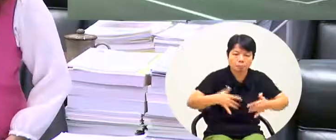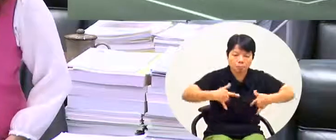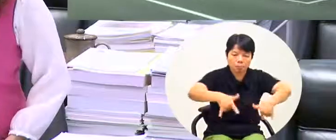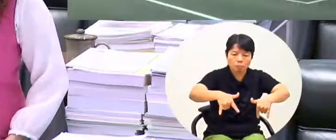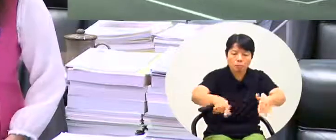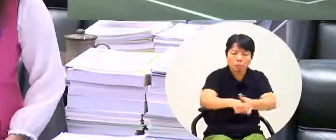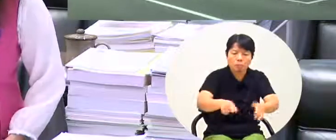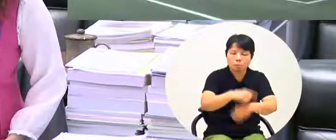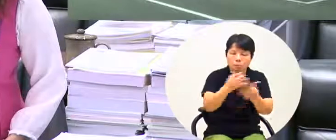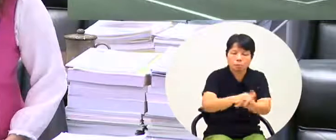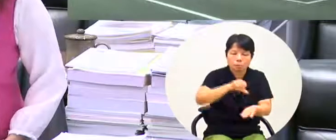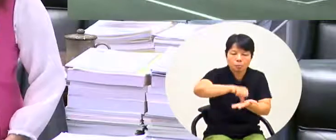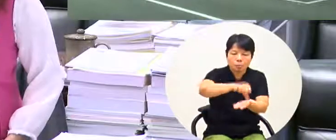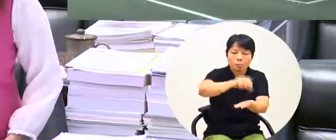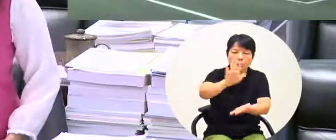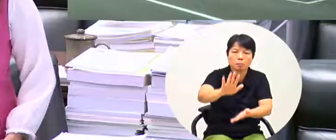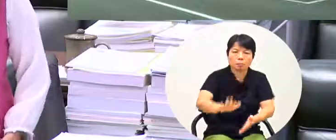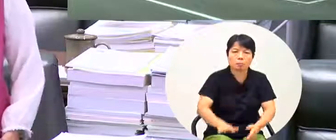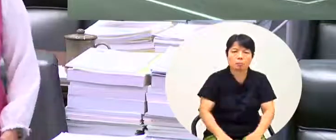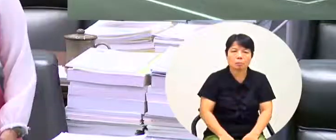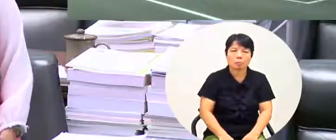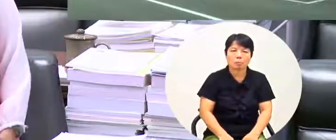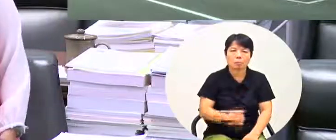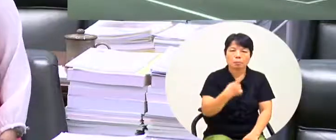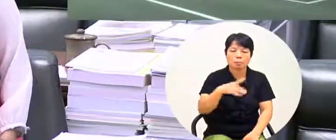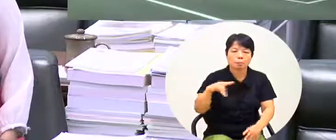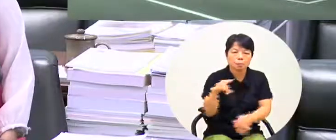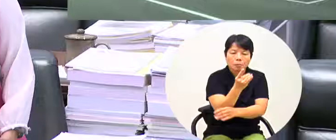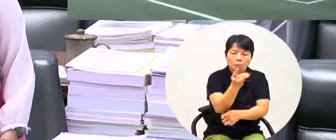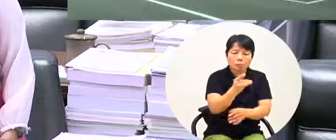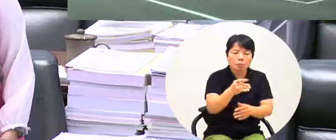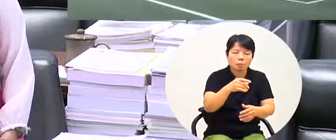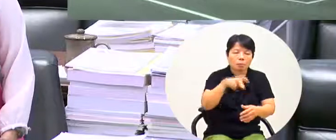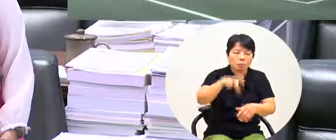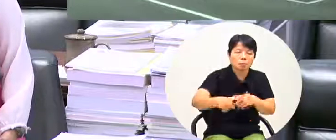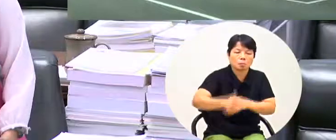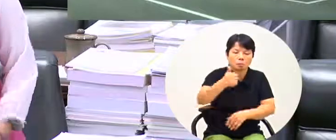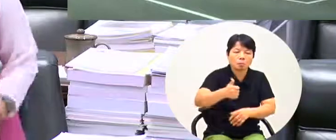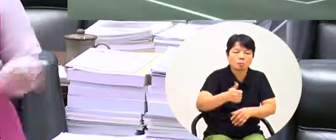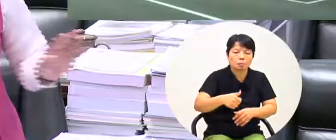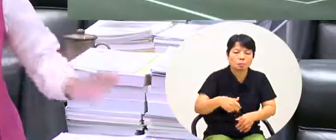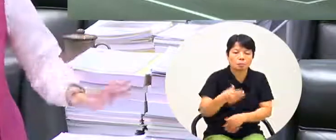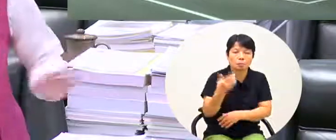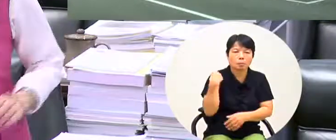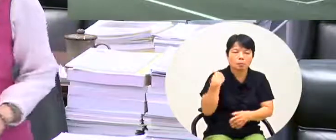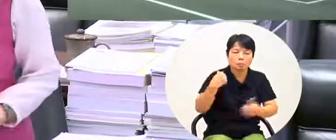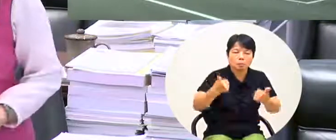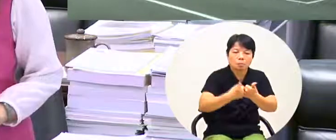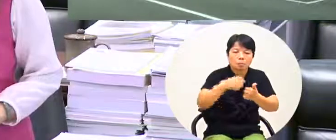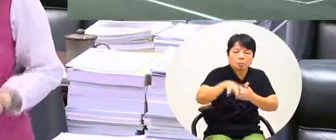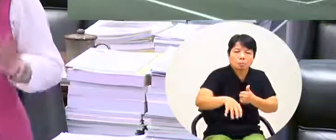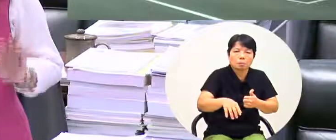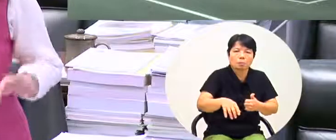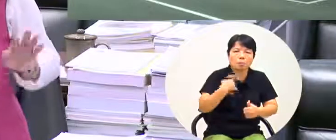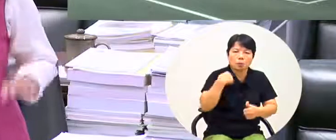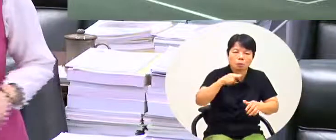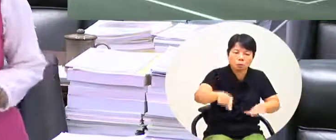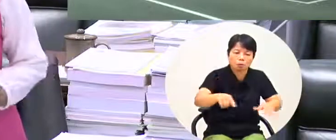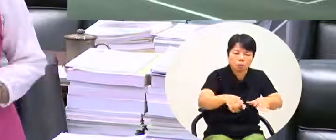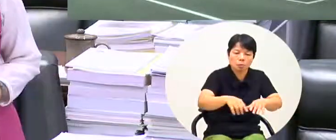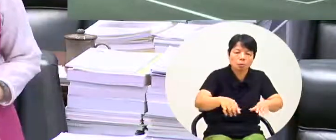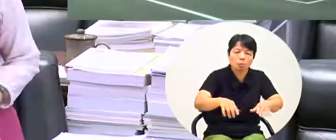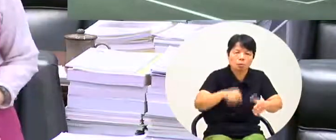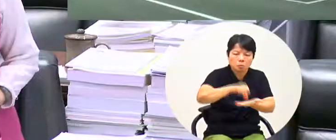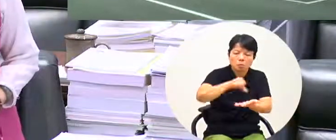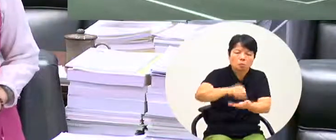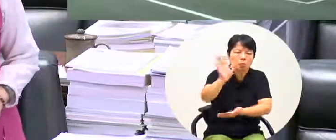时候，还在旧议会，我印象很深刻。那时候我就要求他说，这一块拜托不要再做绿篱了，不要再做植栽